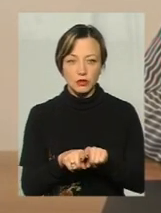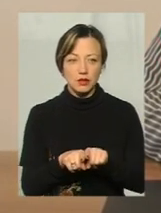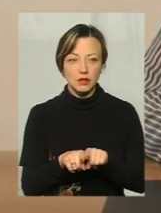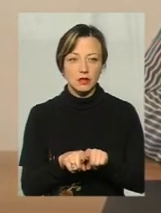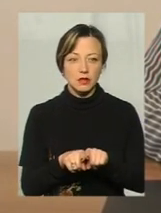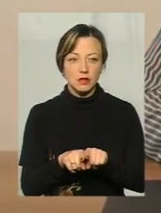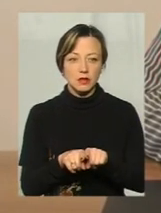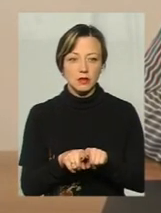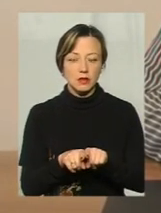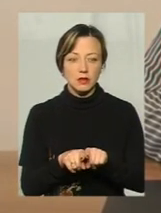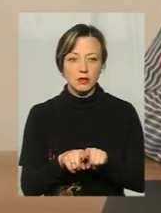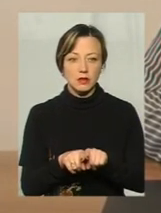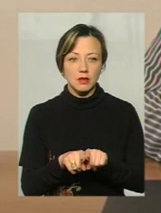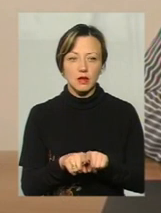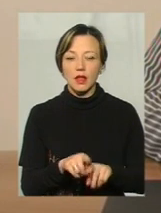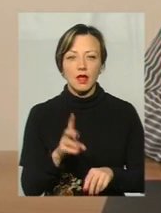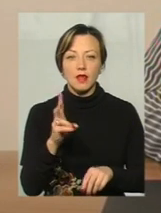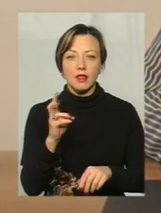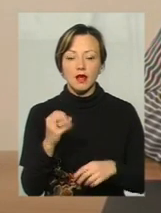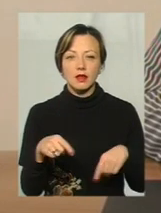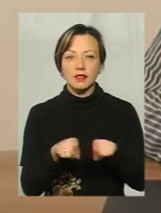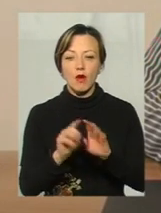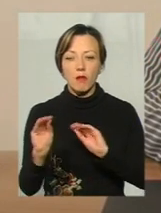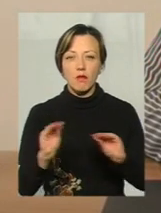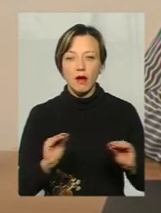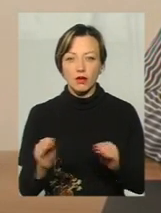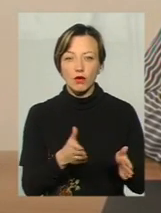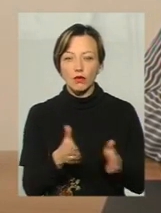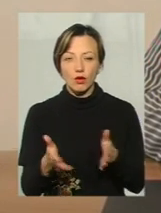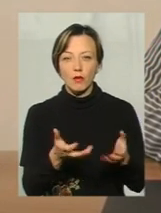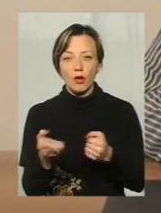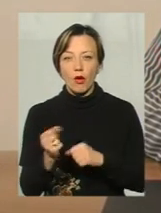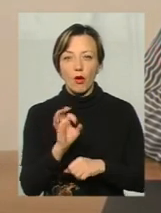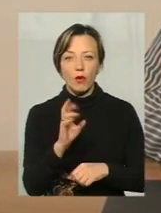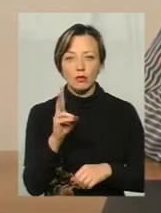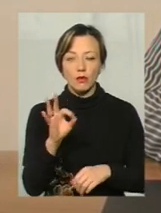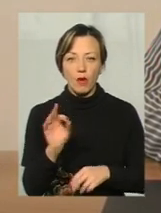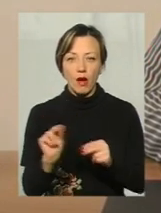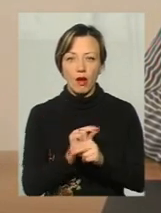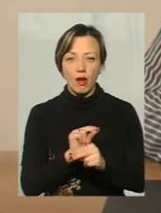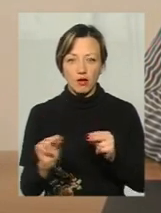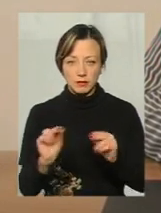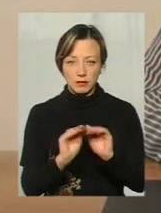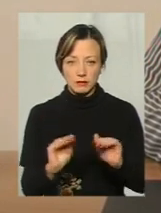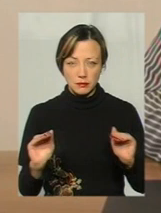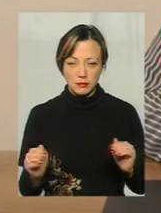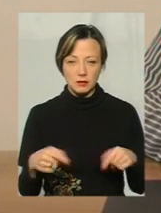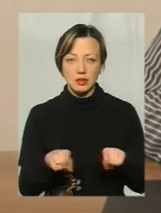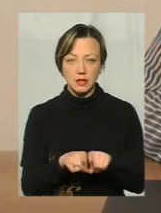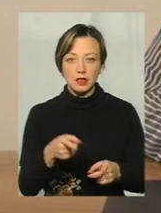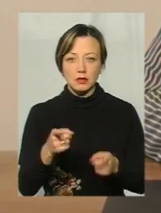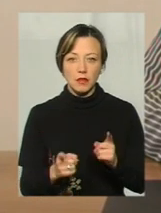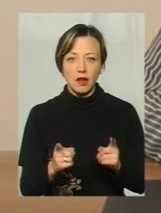не настільки обладнані, не настільки готові для прийому онкогематології, тому що таких